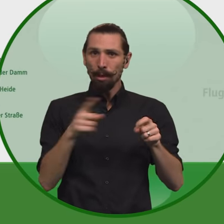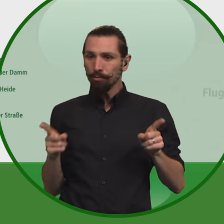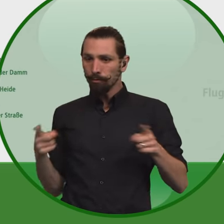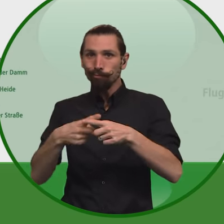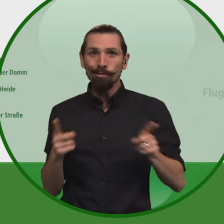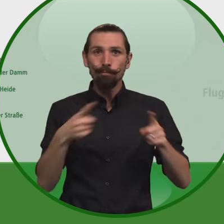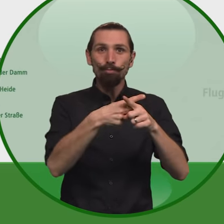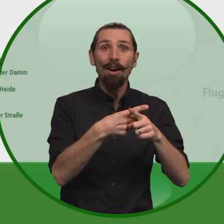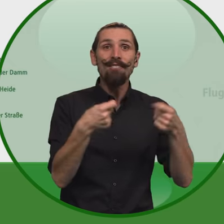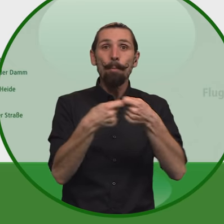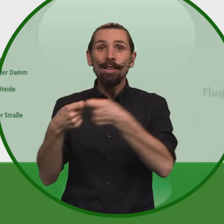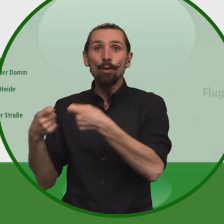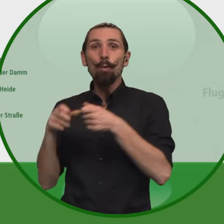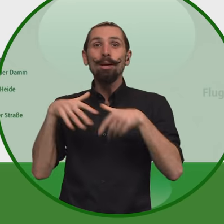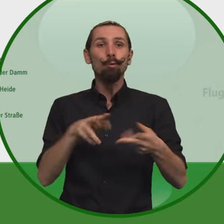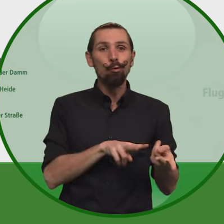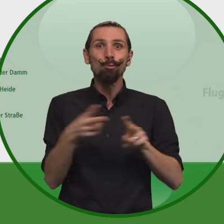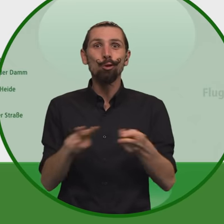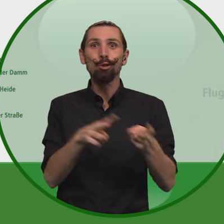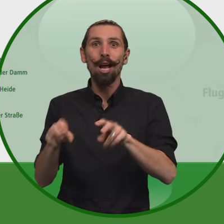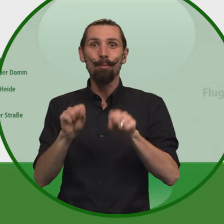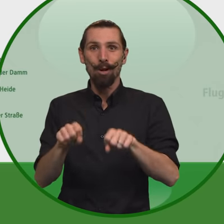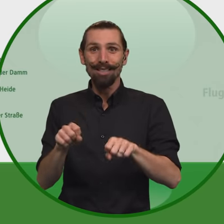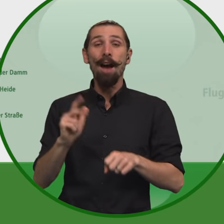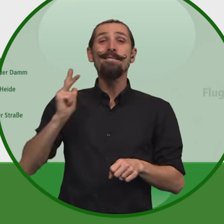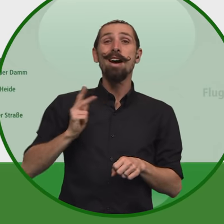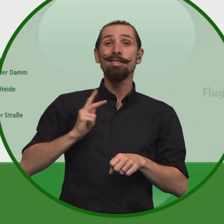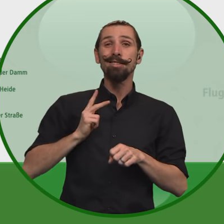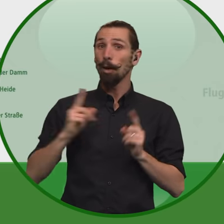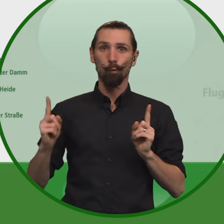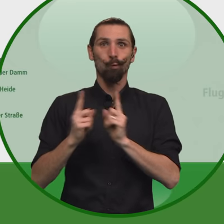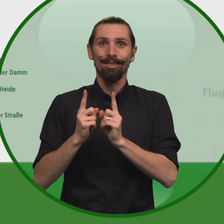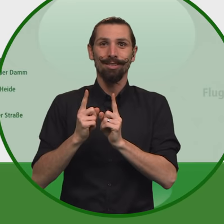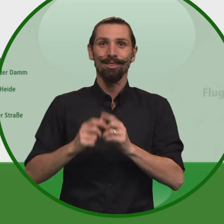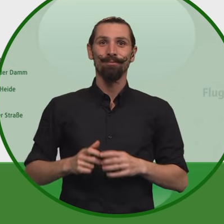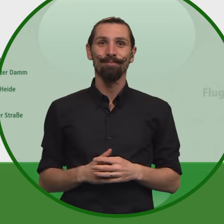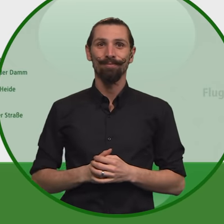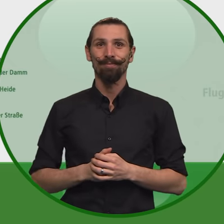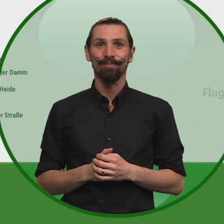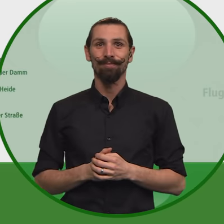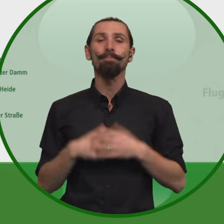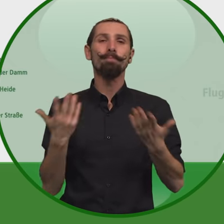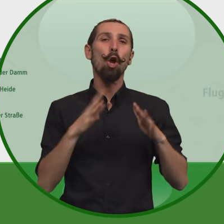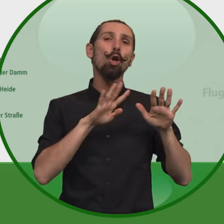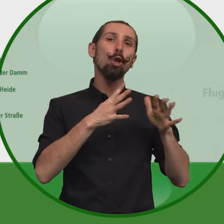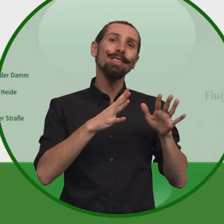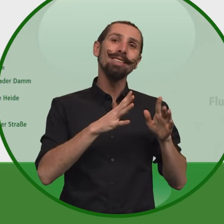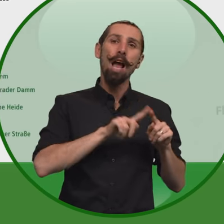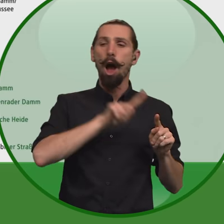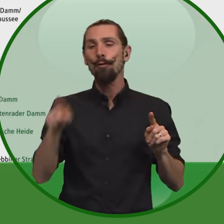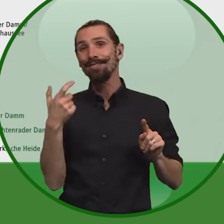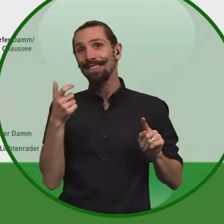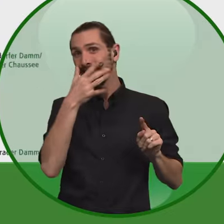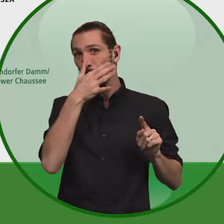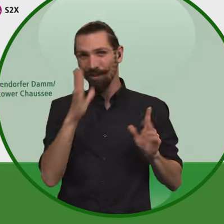mehrere Möglichkeiten umzusteigen. Außerdem verlaufen die Linien teilweise parallel. Das verkürzt dort die Wartezeit. In der Nacht